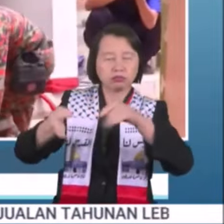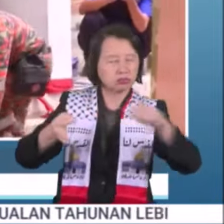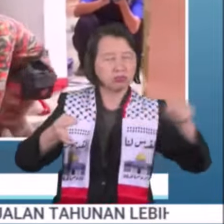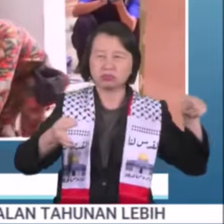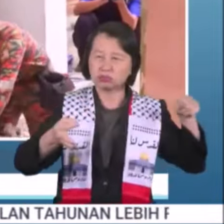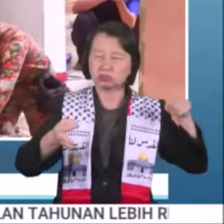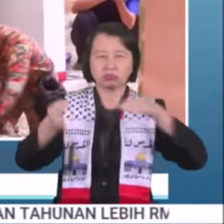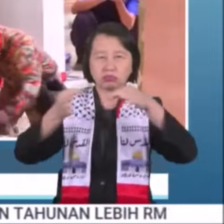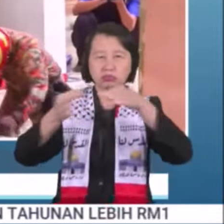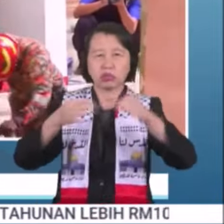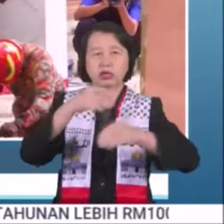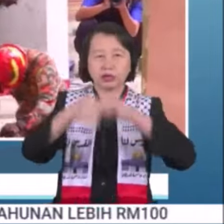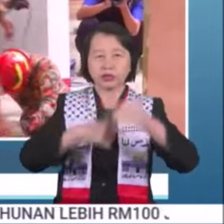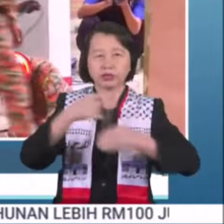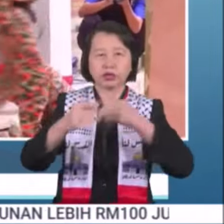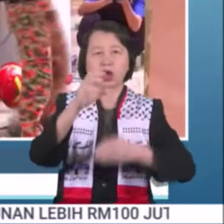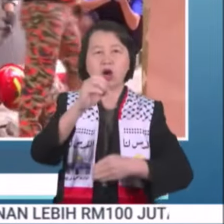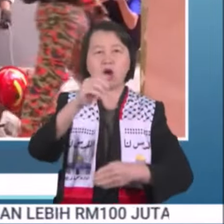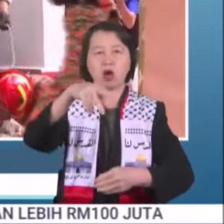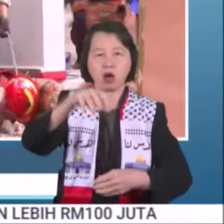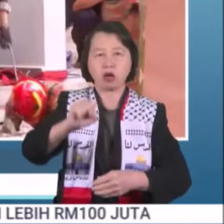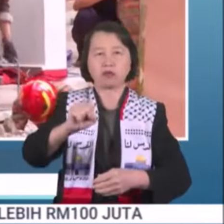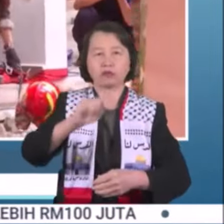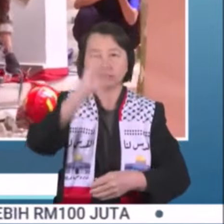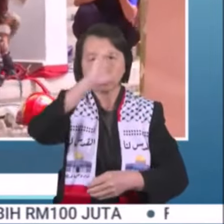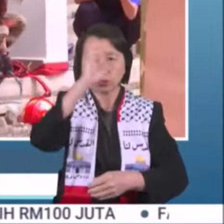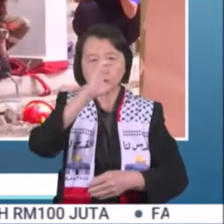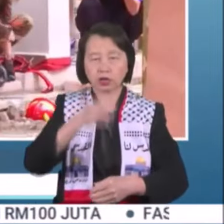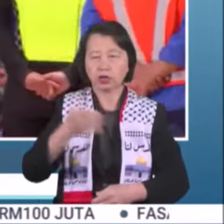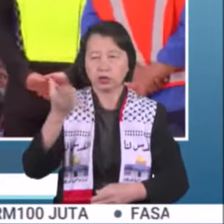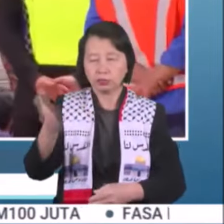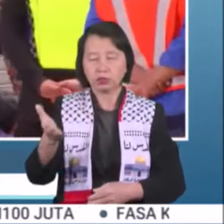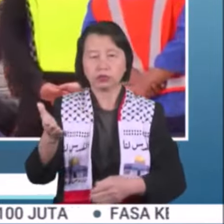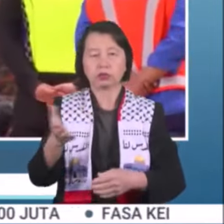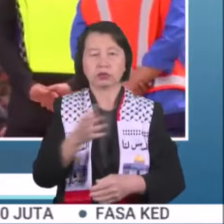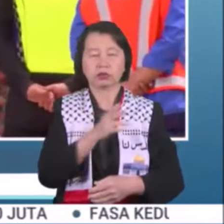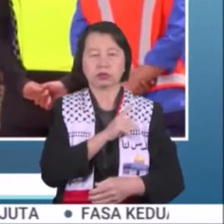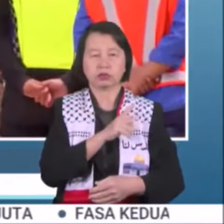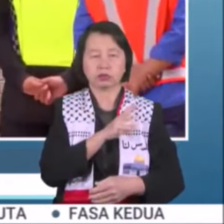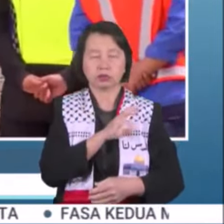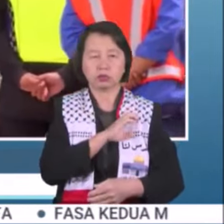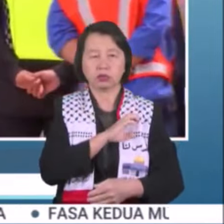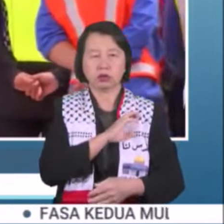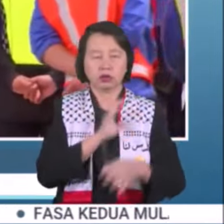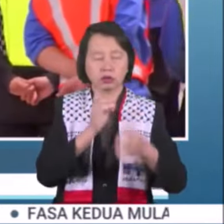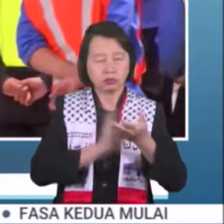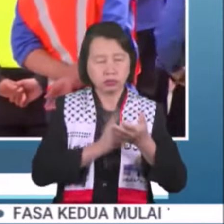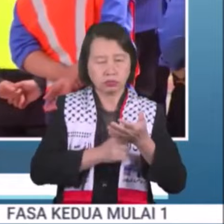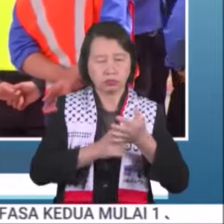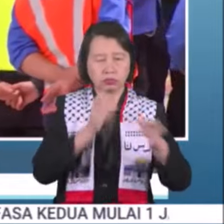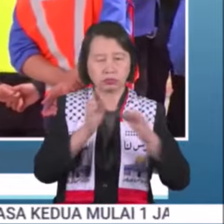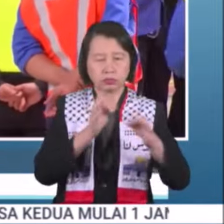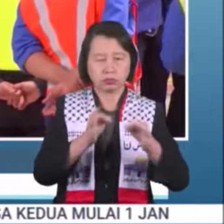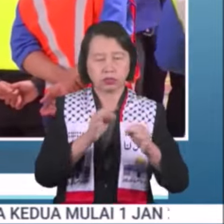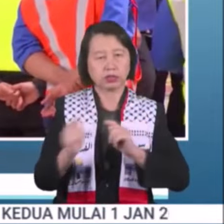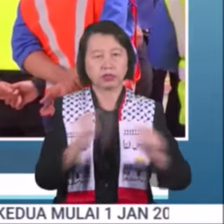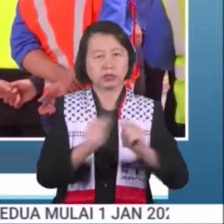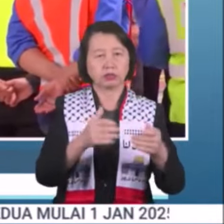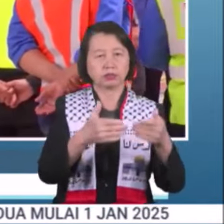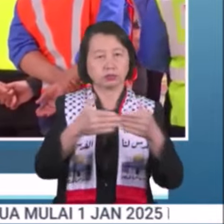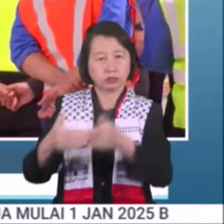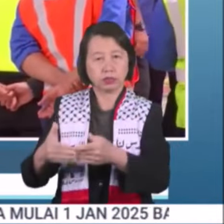perkembangan terkini operasi berkenaan. Beliau menjelaskan perbincangan lanjut berhubung tindakan